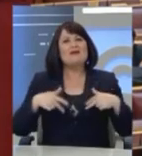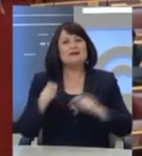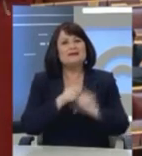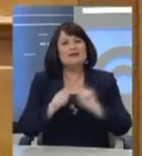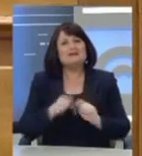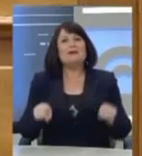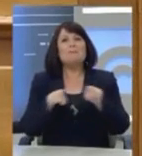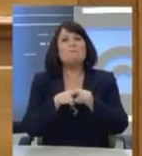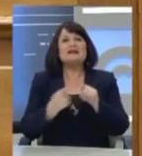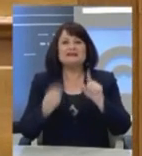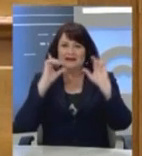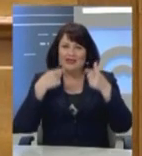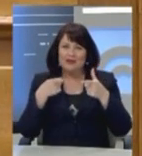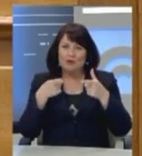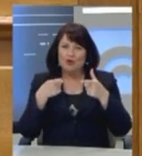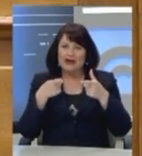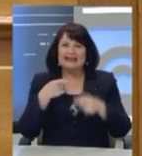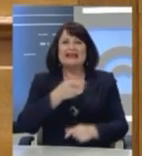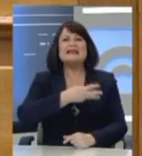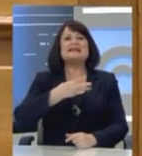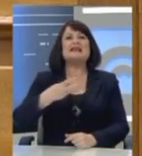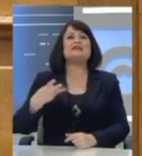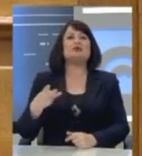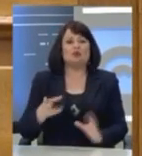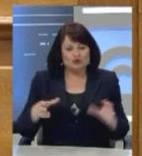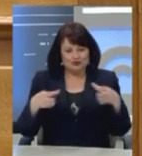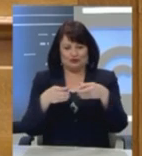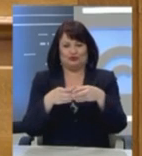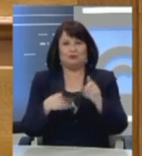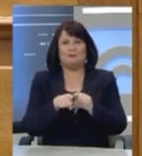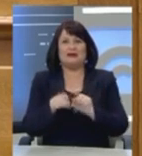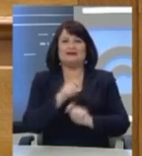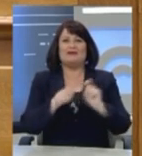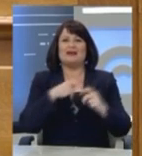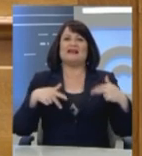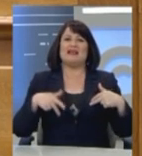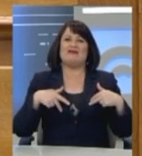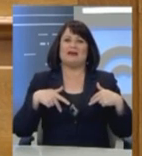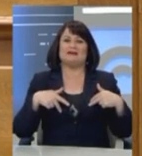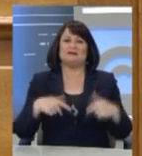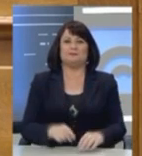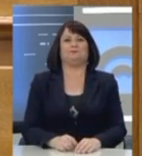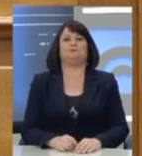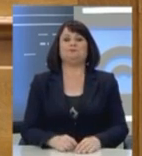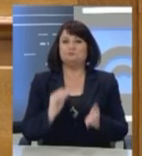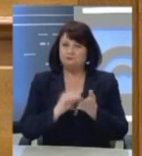ανάμεσα στη Νέα Δημοκρατία και τον συνασπισμό, για την οποία επίσης υπάρχουν και είναι